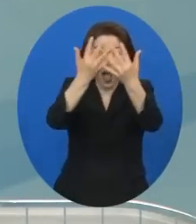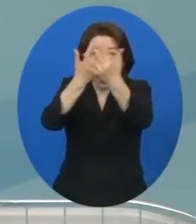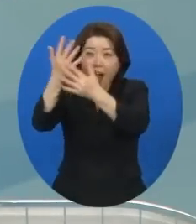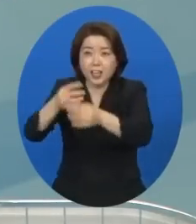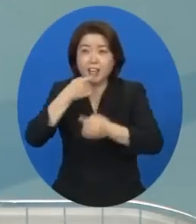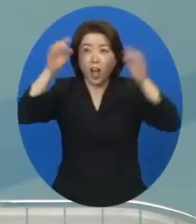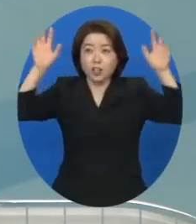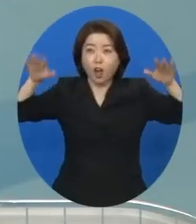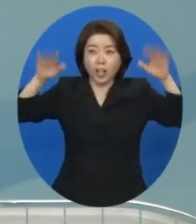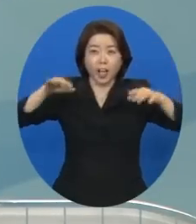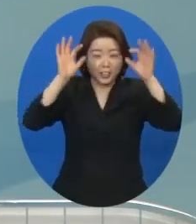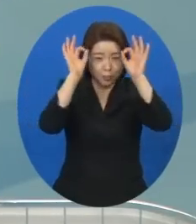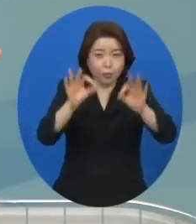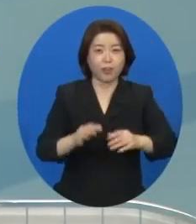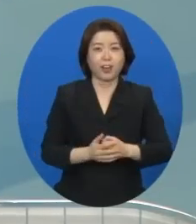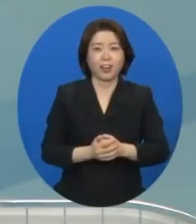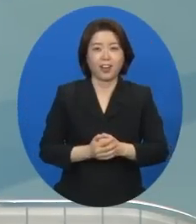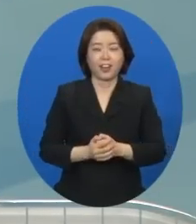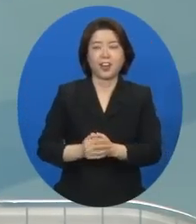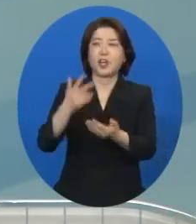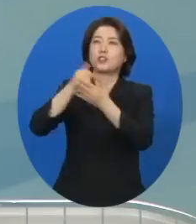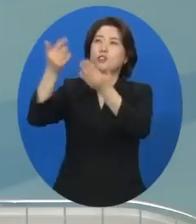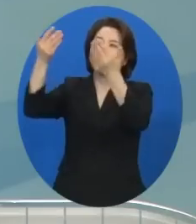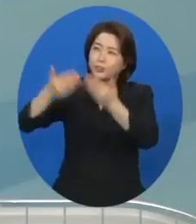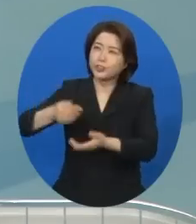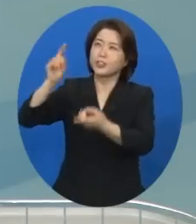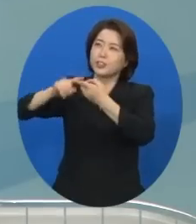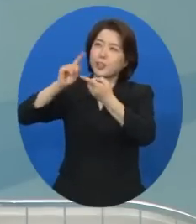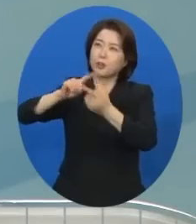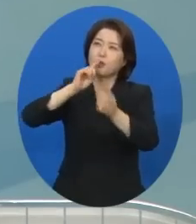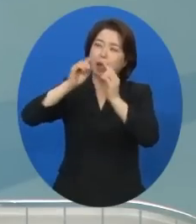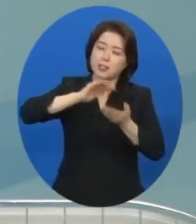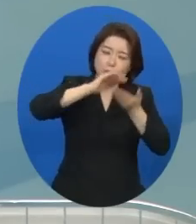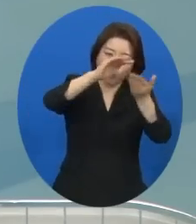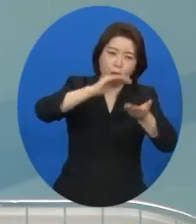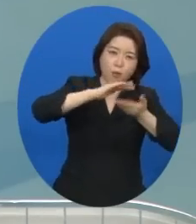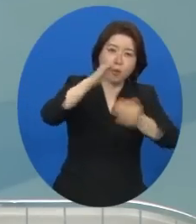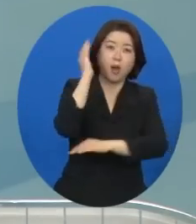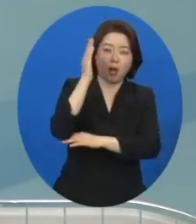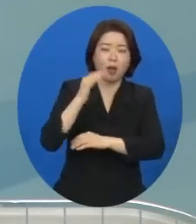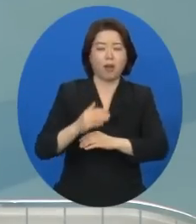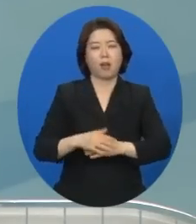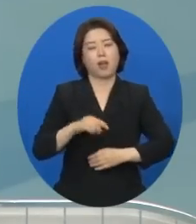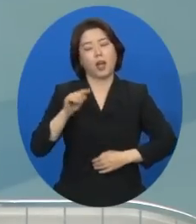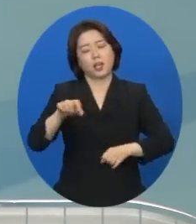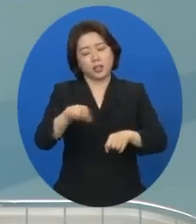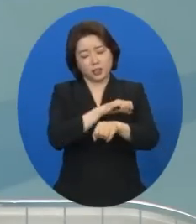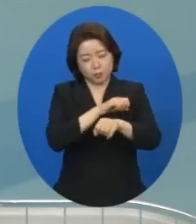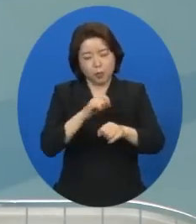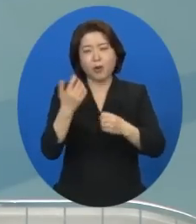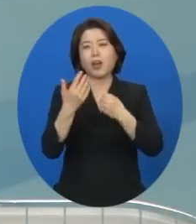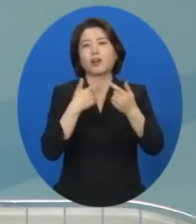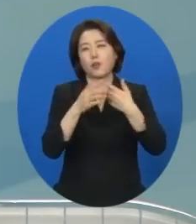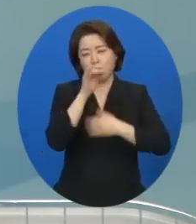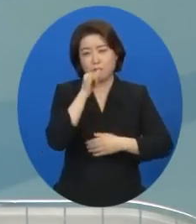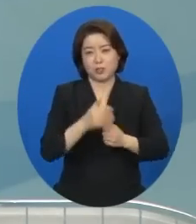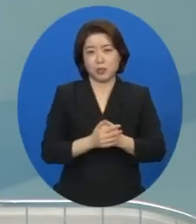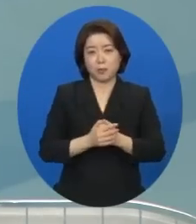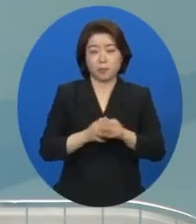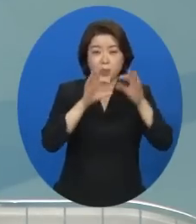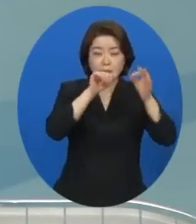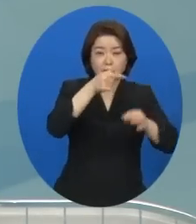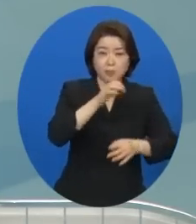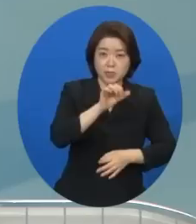뭐 주님이 주시는 대로 말씀하면 되는 거니까. 그런 특별한 경험도 했어요. 김승혜 목사님 강사로